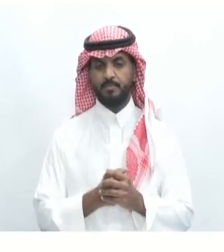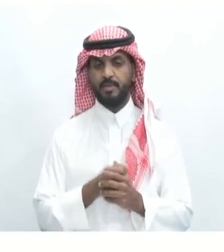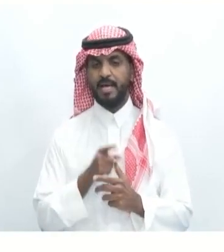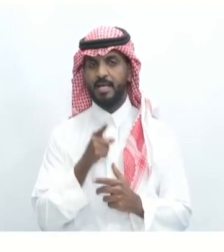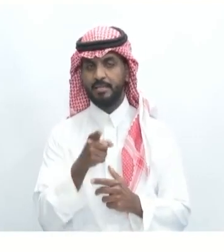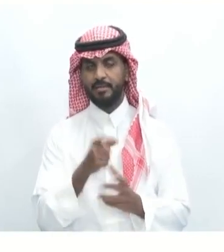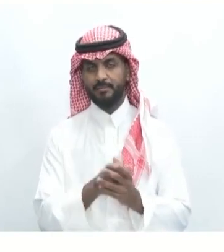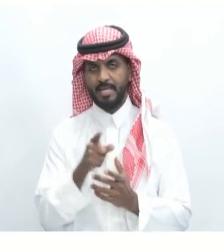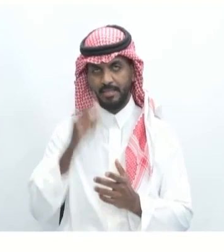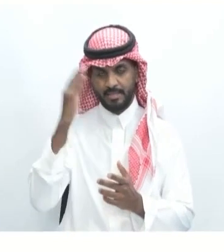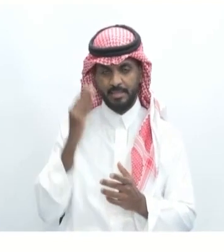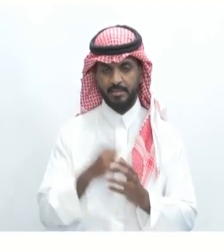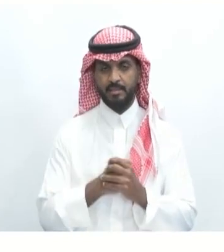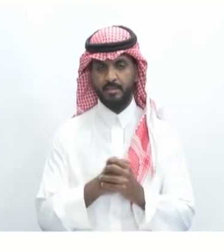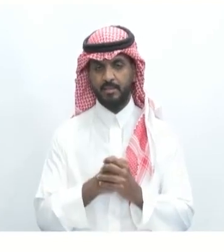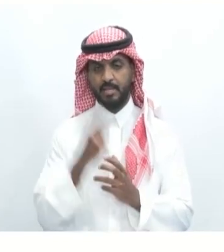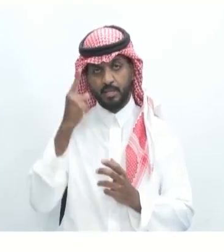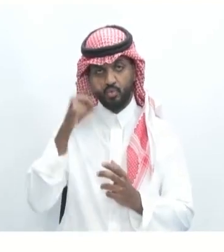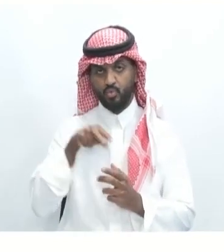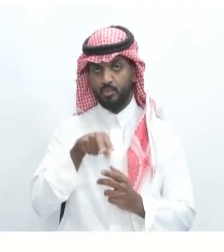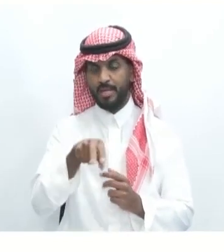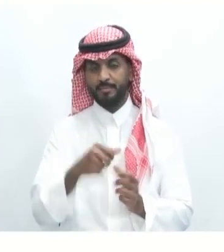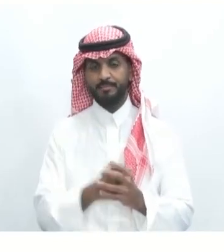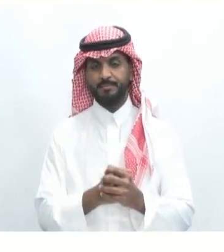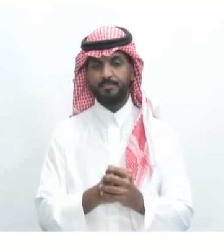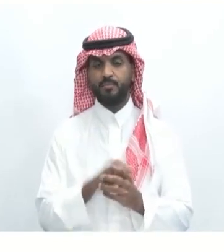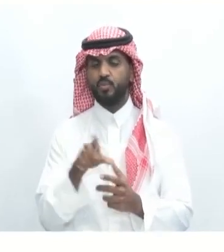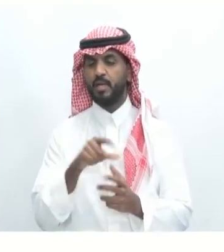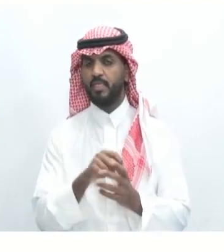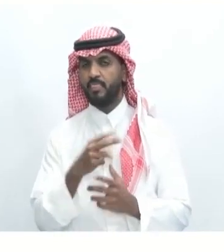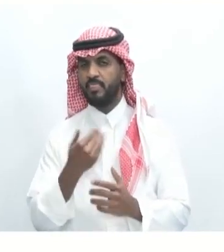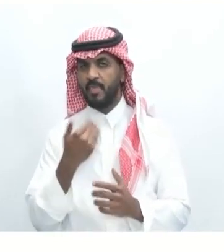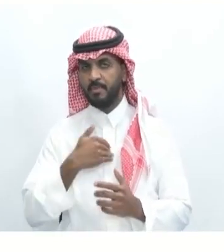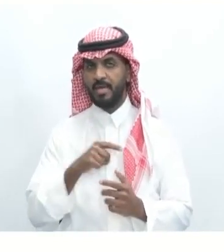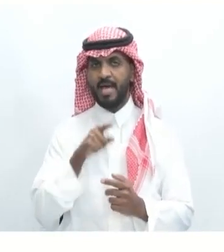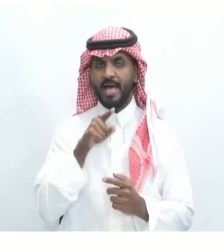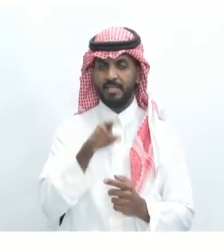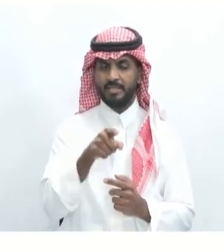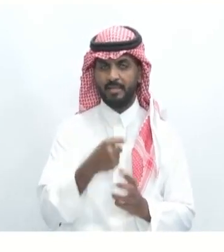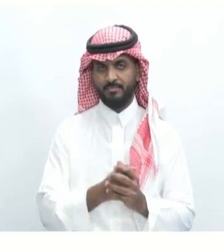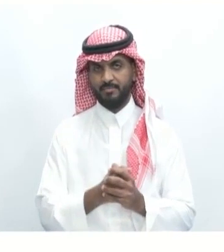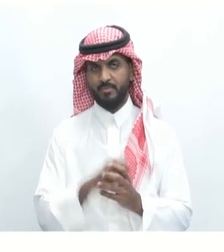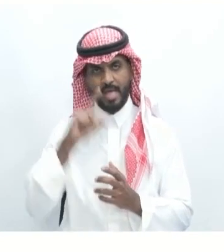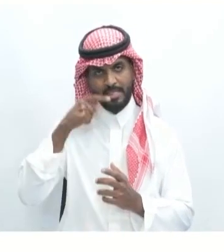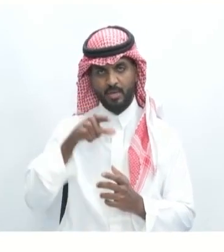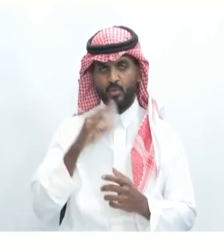انت انت انتما اذا هنا ضمير ماذا عندما اقول انت